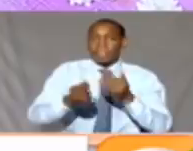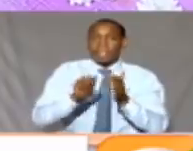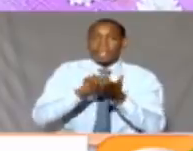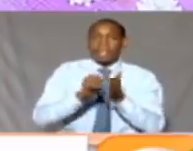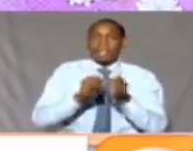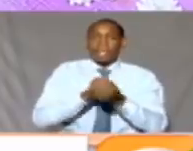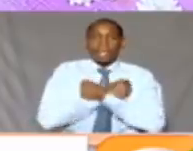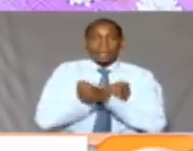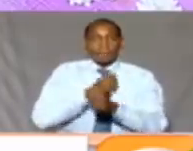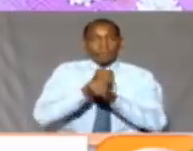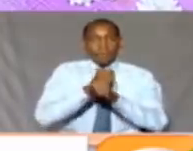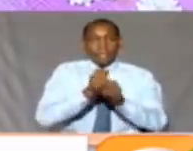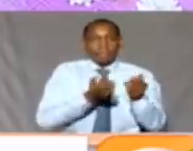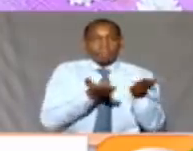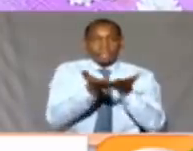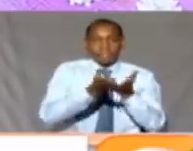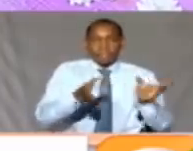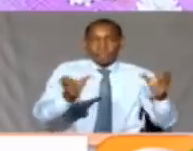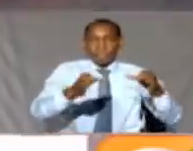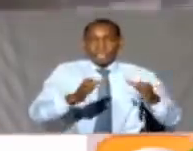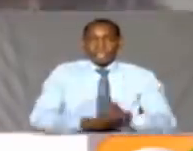kazi ya kuhudumia jamii.